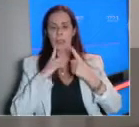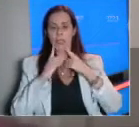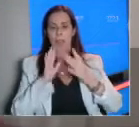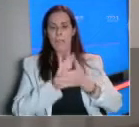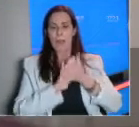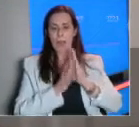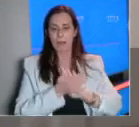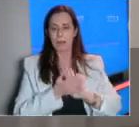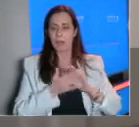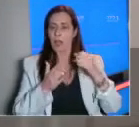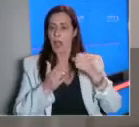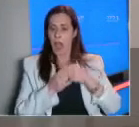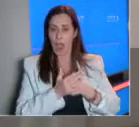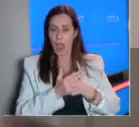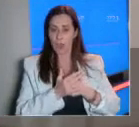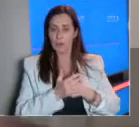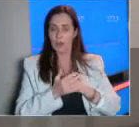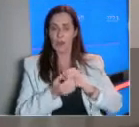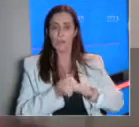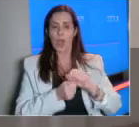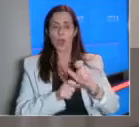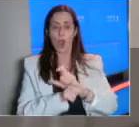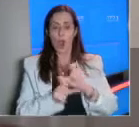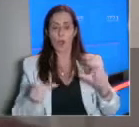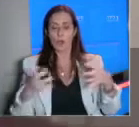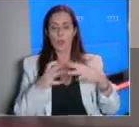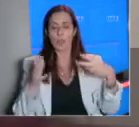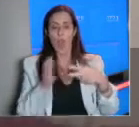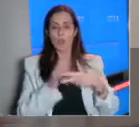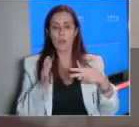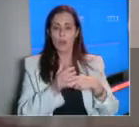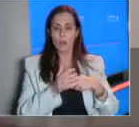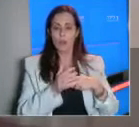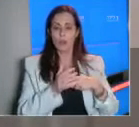ומתן עד אשר יימחק חוב חברת החשמל,